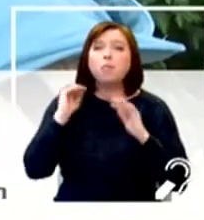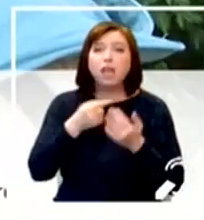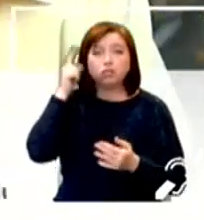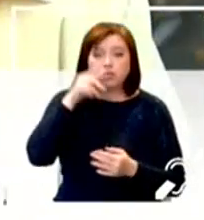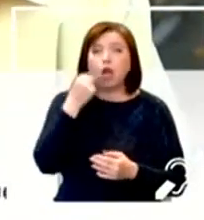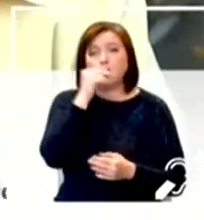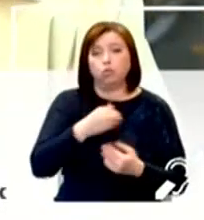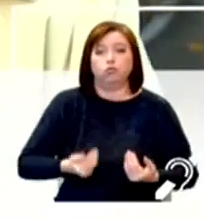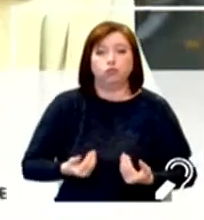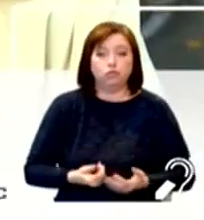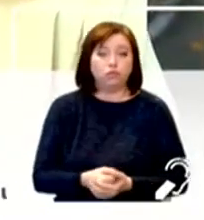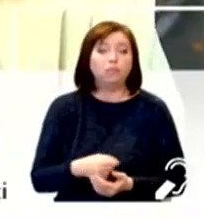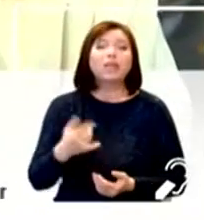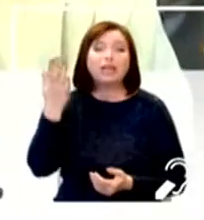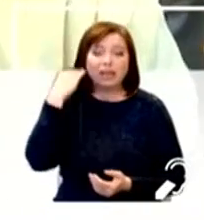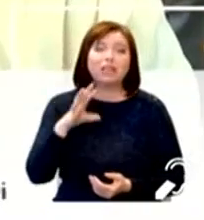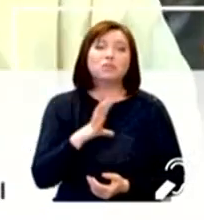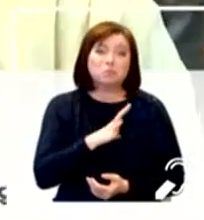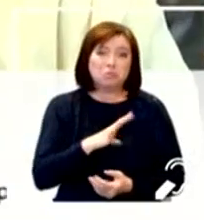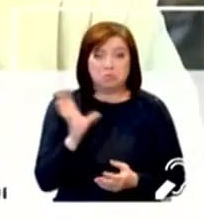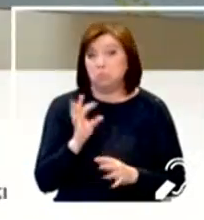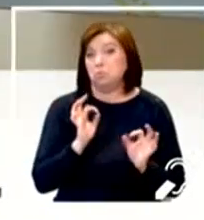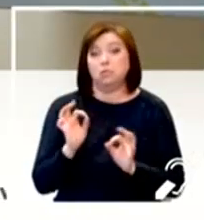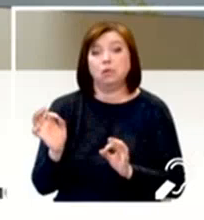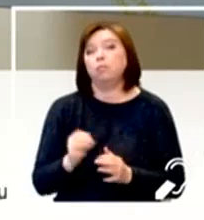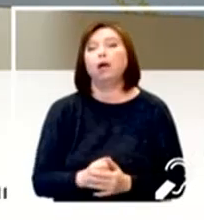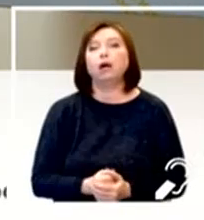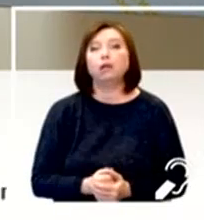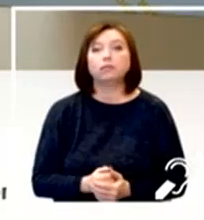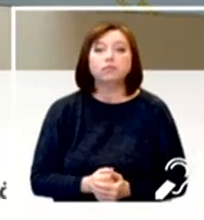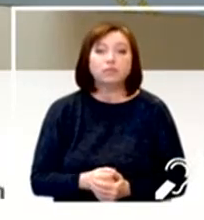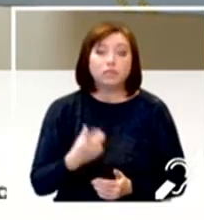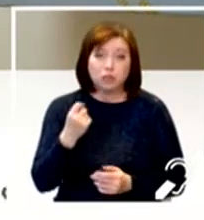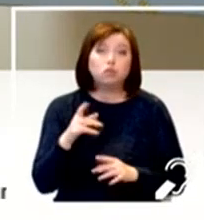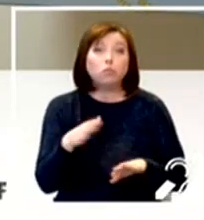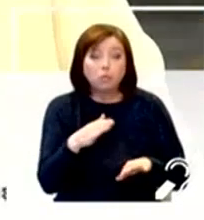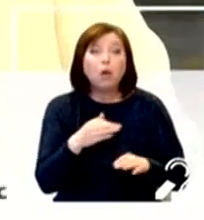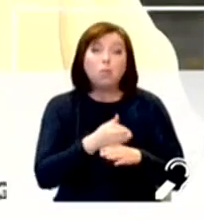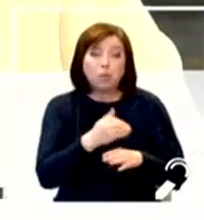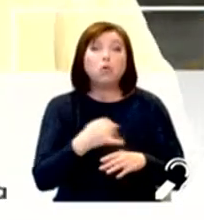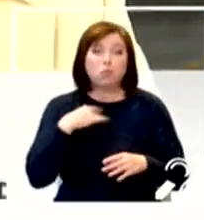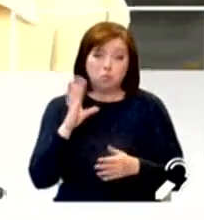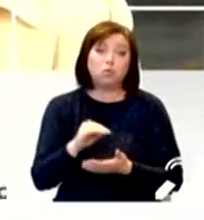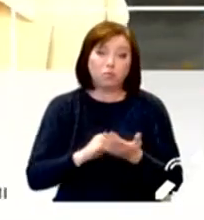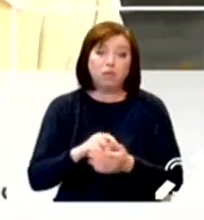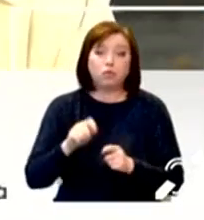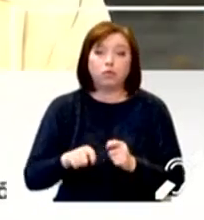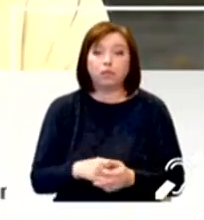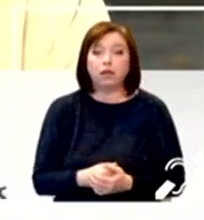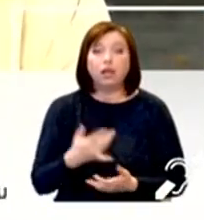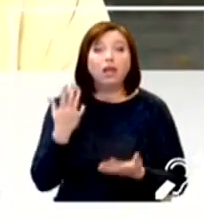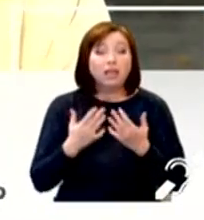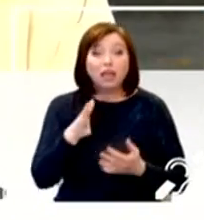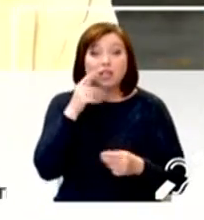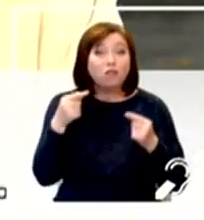și mai bine. M-am trecut anii trecuți, parcă tot normal. Mai trec și o leac de timp, mai trec și încă o dată. La ce duce, clar lucru, dacă nu este